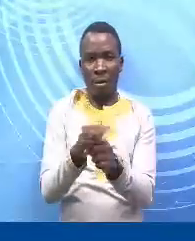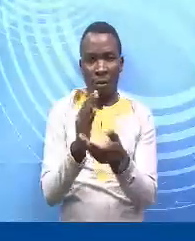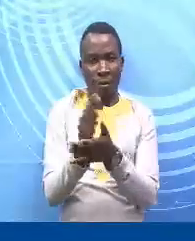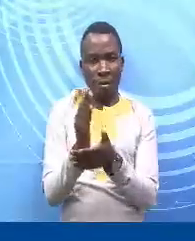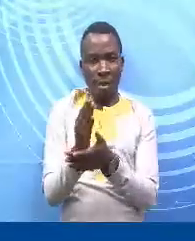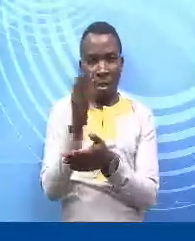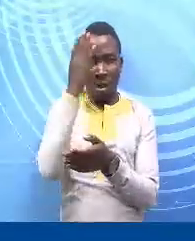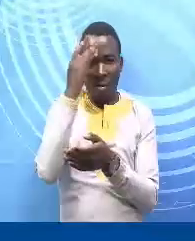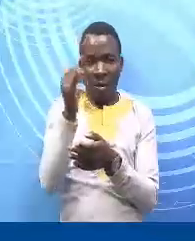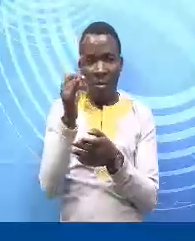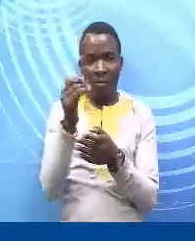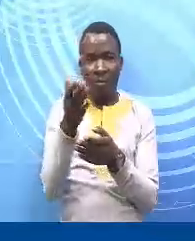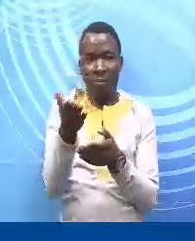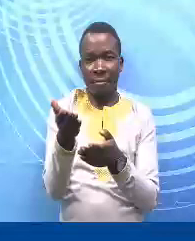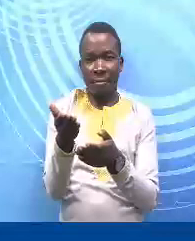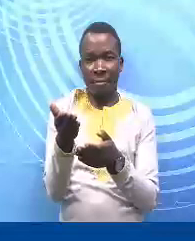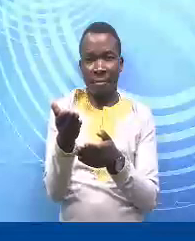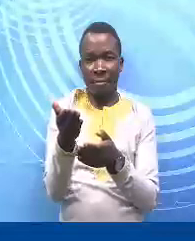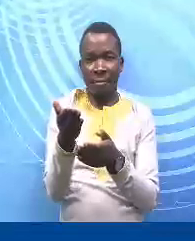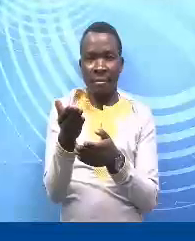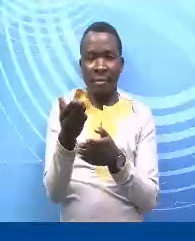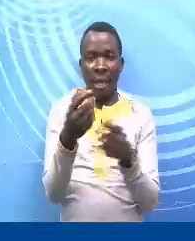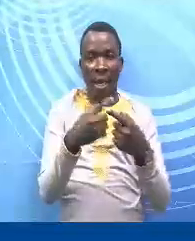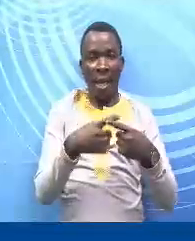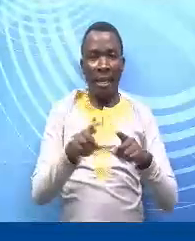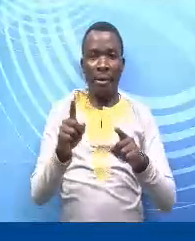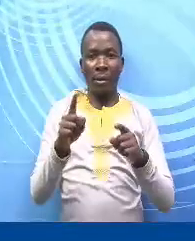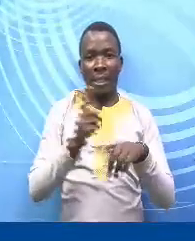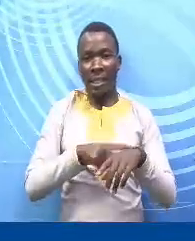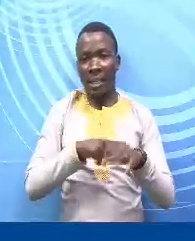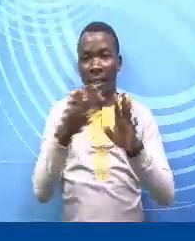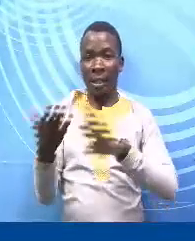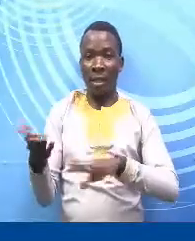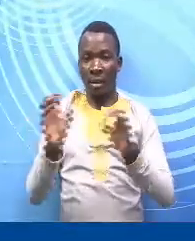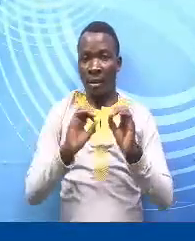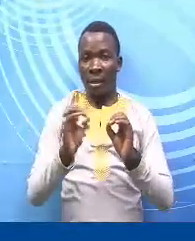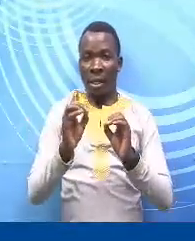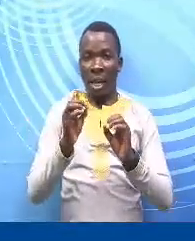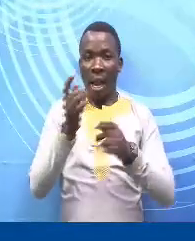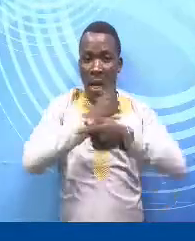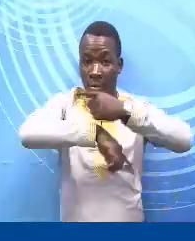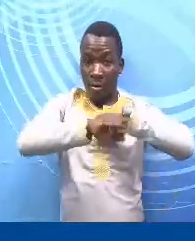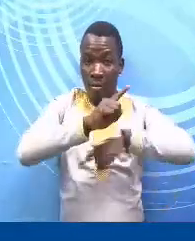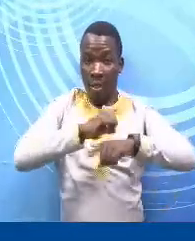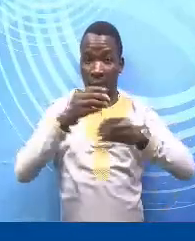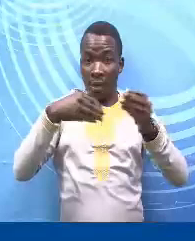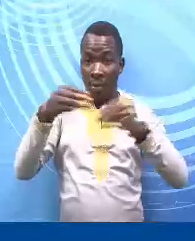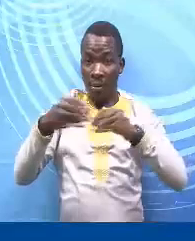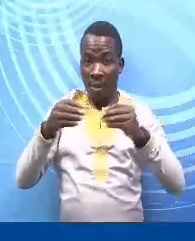kuko arafungwa icyo gihe yego naho iyo adapfuye akaba ingagi iyo materiyeli cyangwa